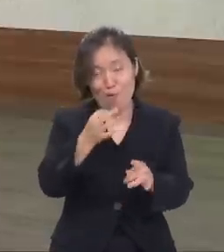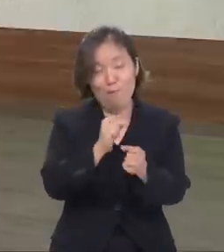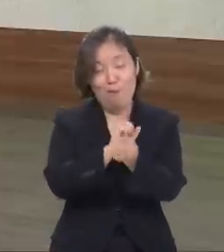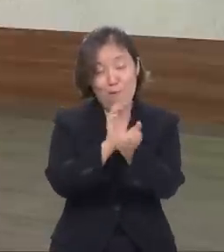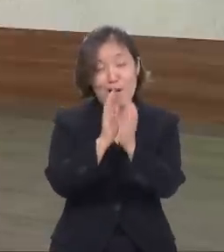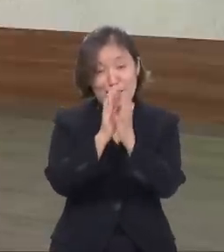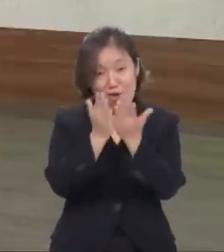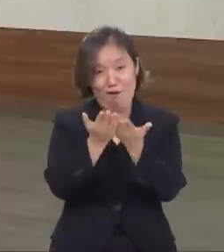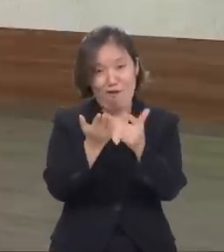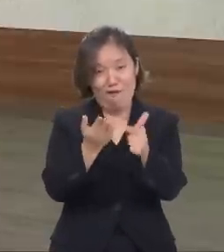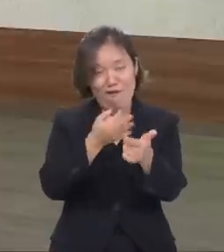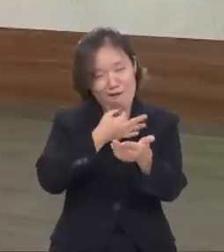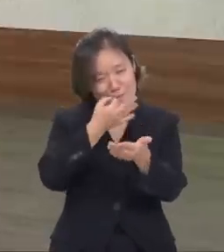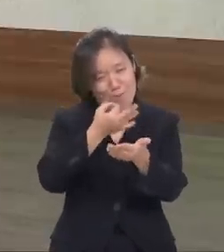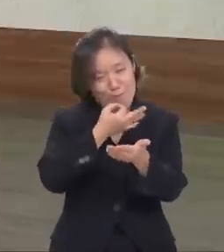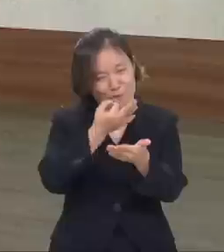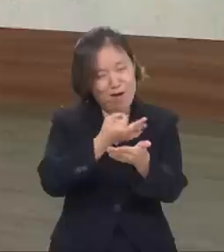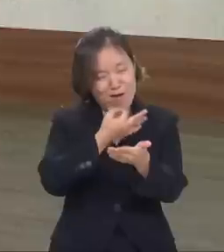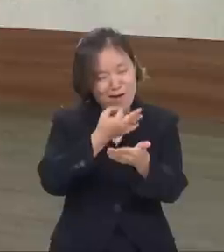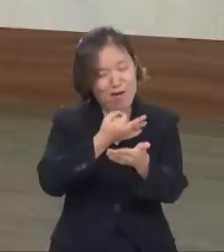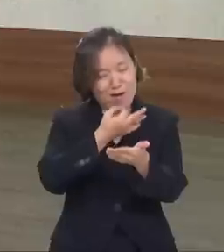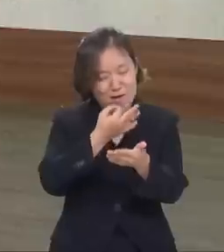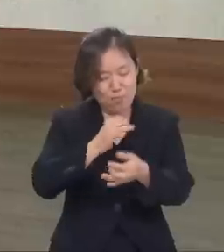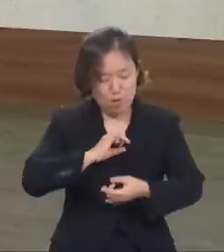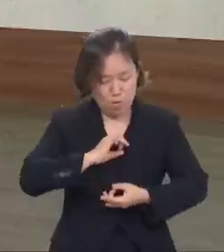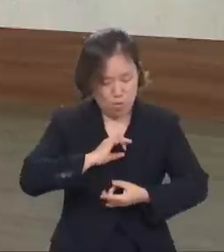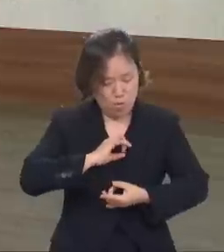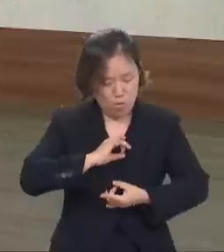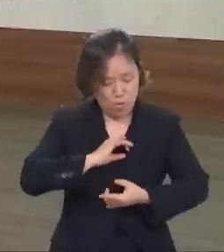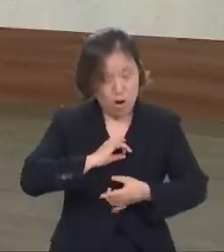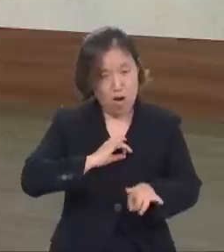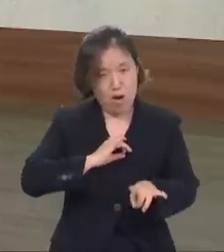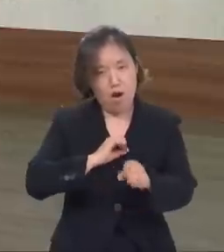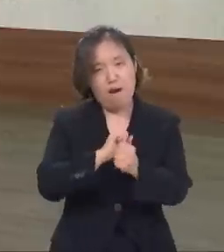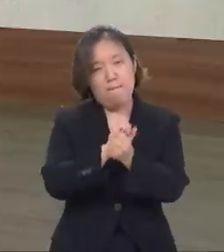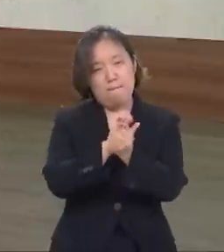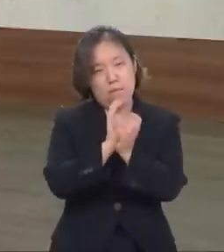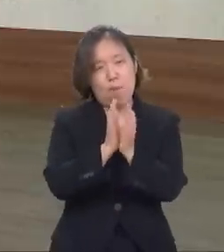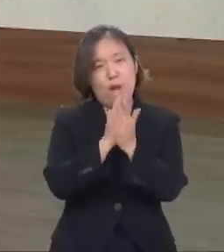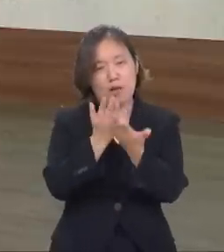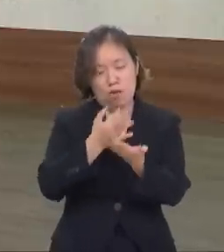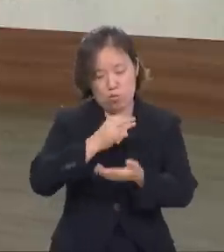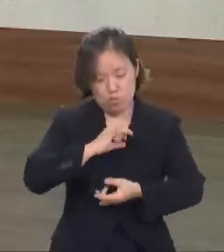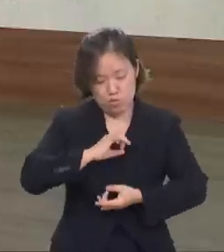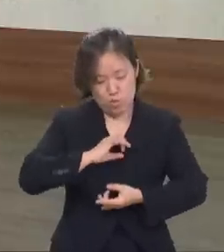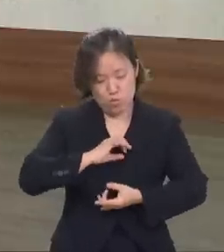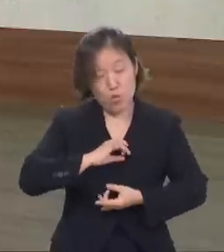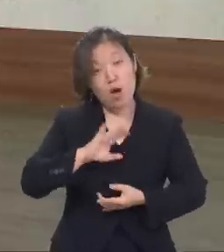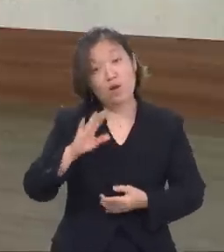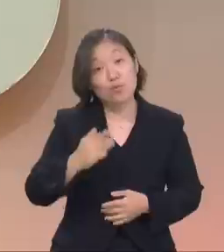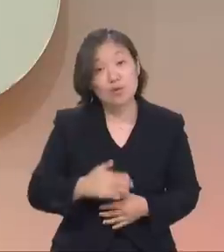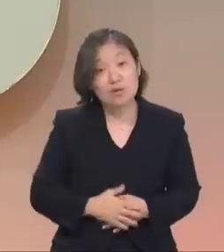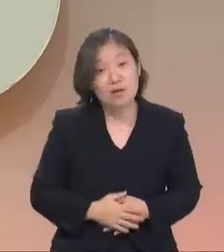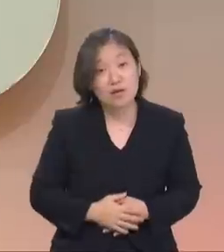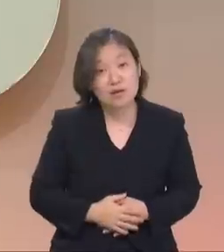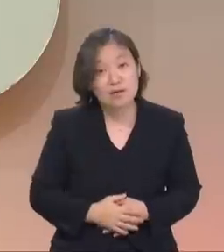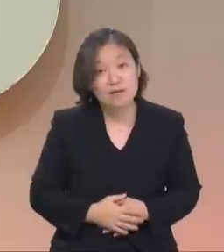경전에 말씀을 계속 마음에 되새기면서 법화경을 독송합니다